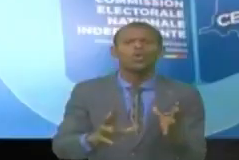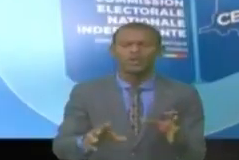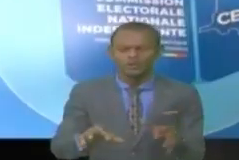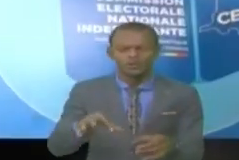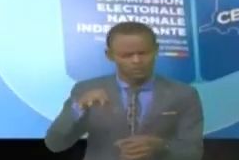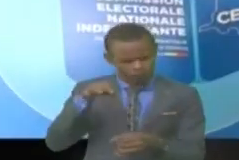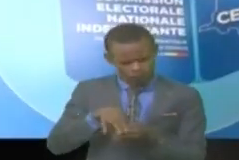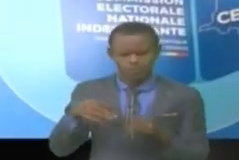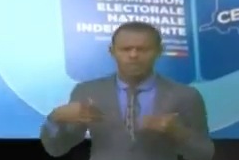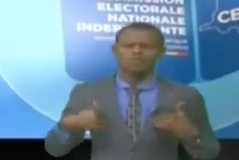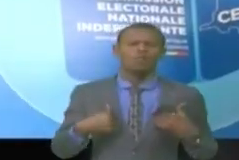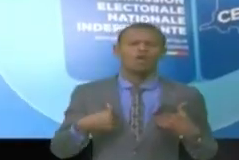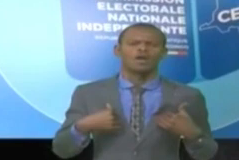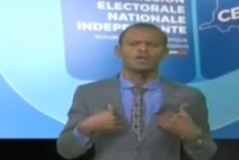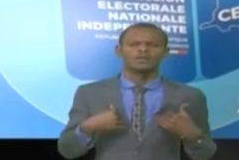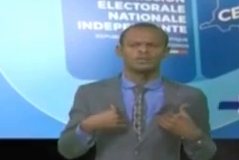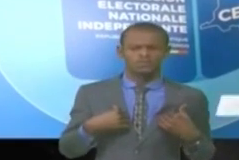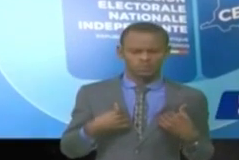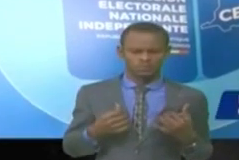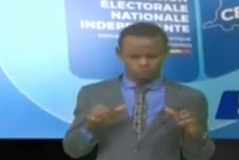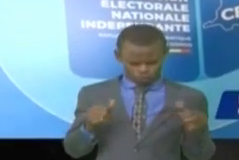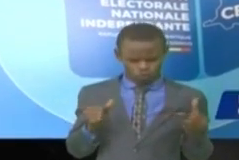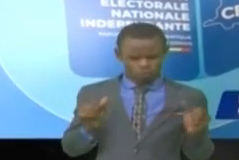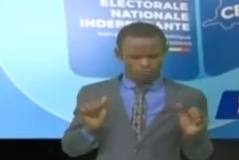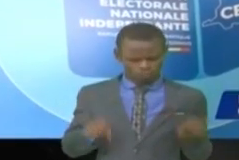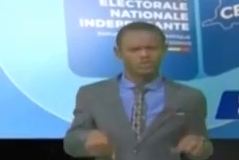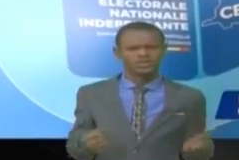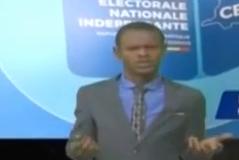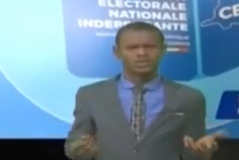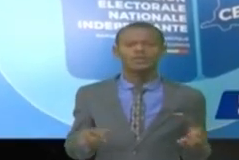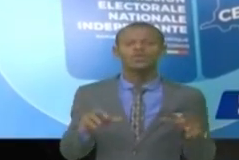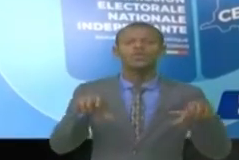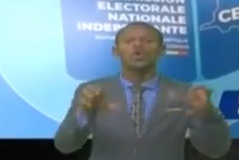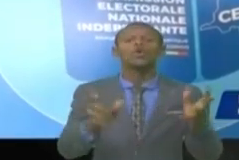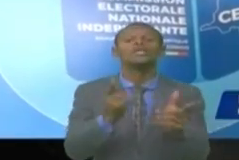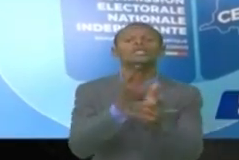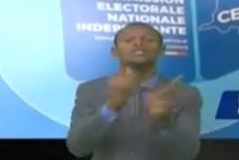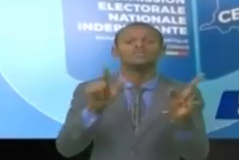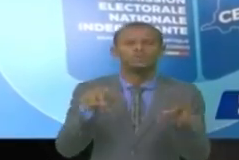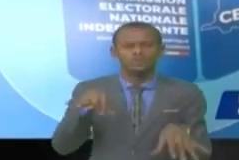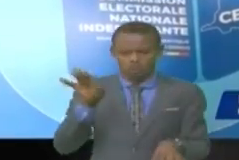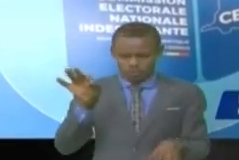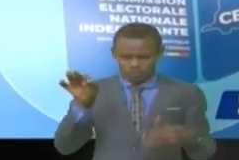5 ans, c'est une opportunité inouïe pour les Congolais de s'exprimer. Donc pour quelle raison